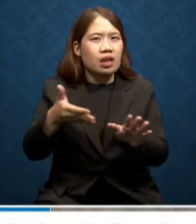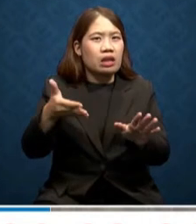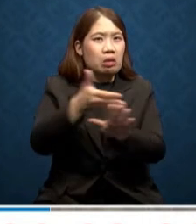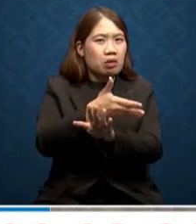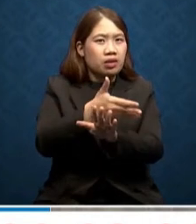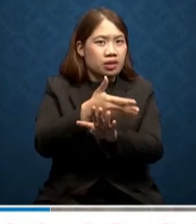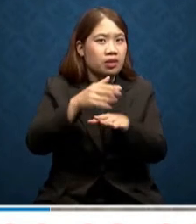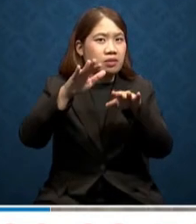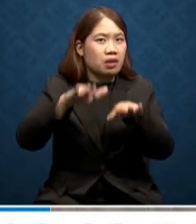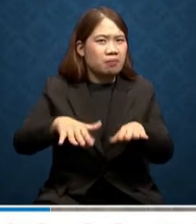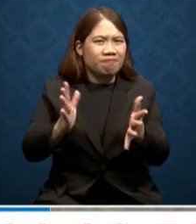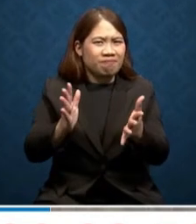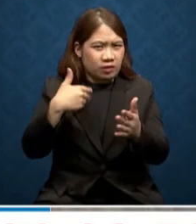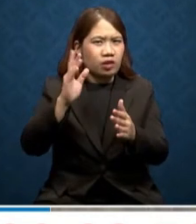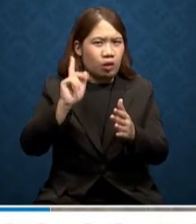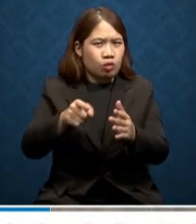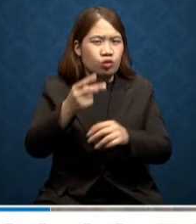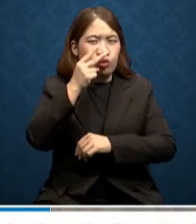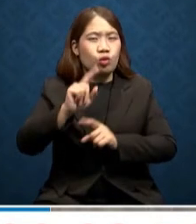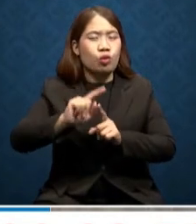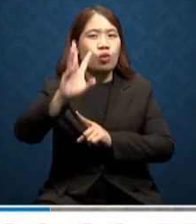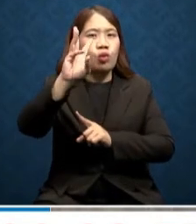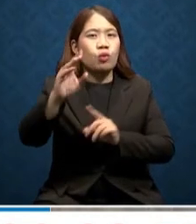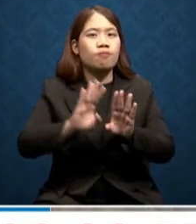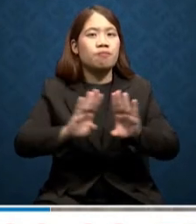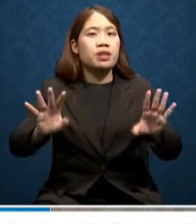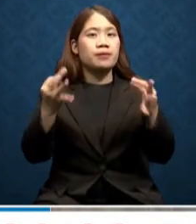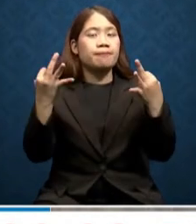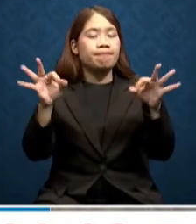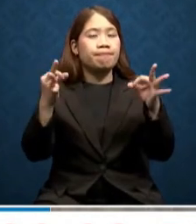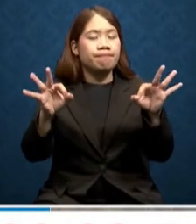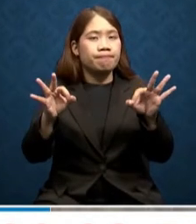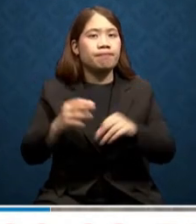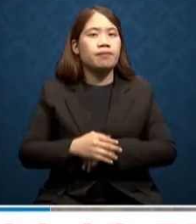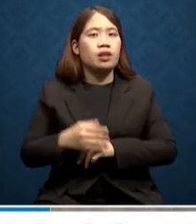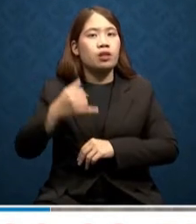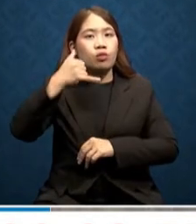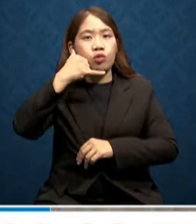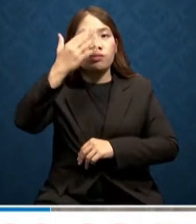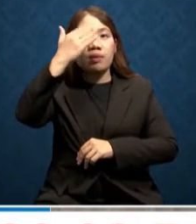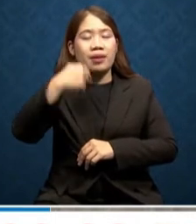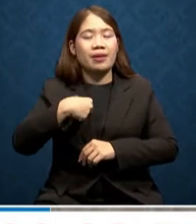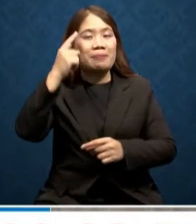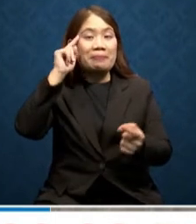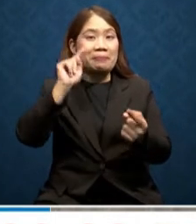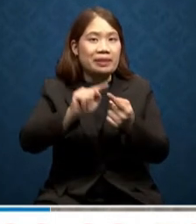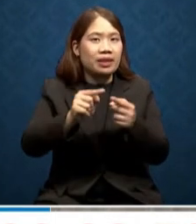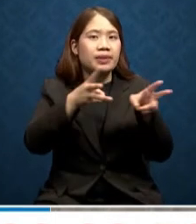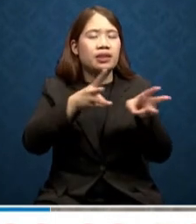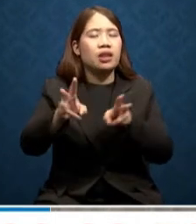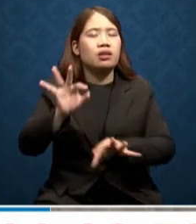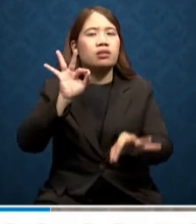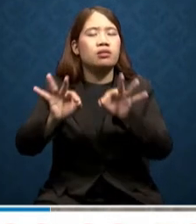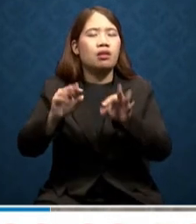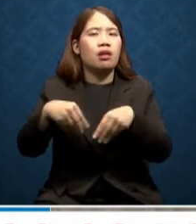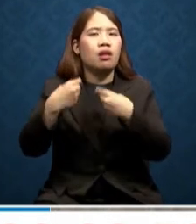หน้าที่จะมีการควบรวมนะฮะ 6พิจารณาเปิดเสรีนะครับกิจการโทรคมนาคมเพื่อให้เป็นทางเลือกนะฮะให้กับ